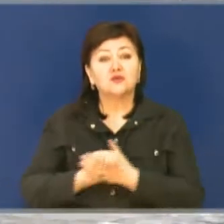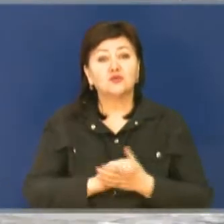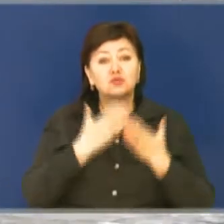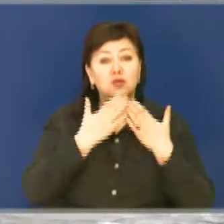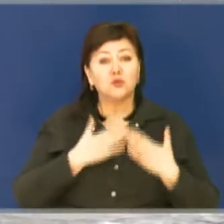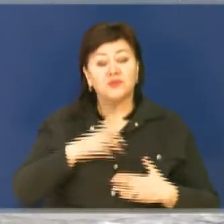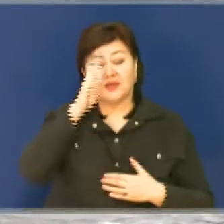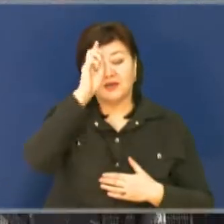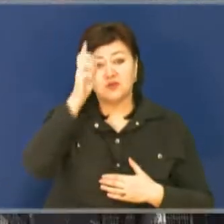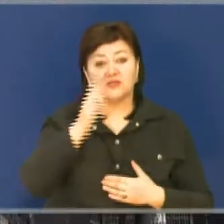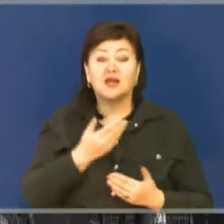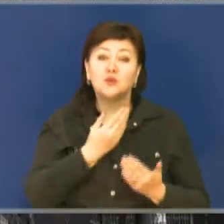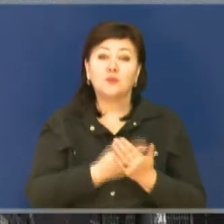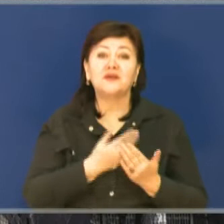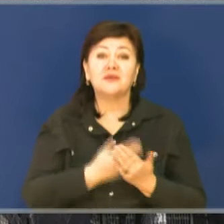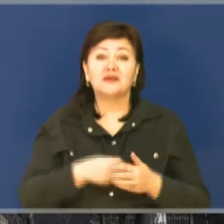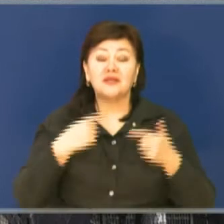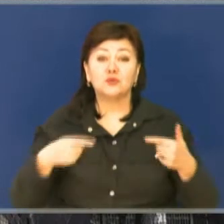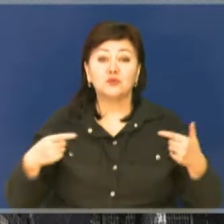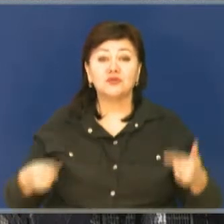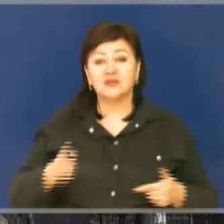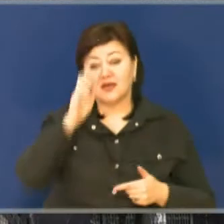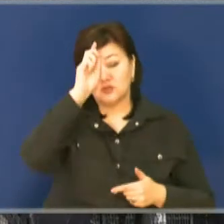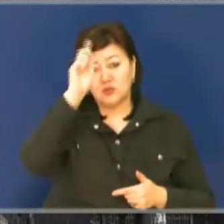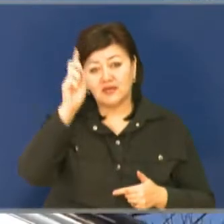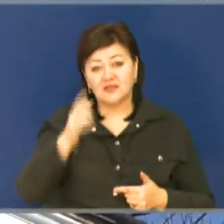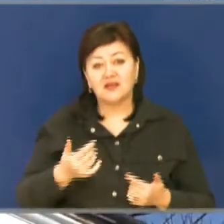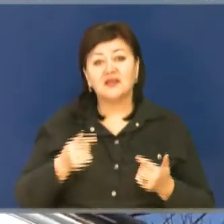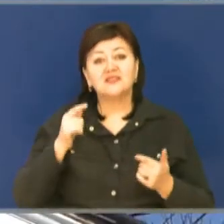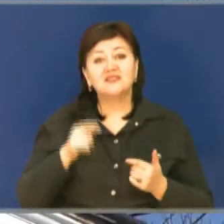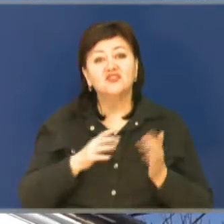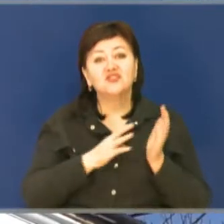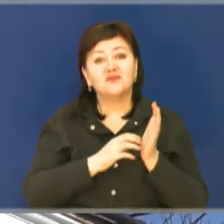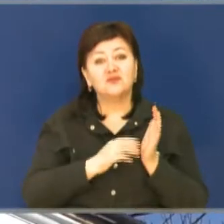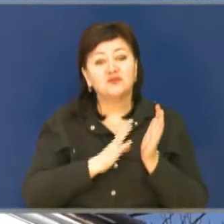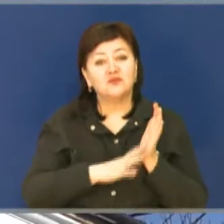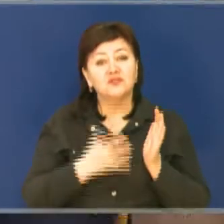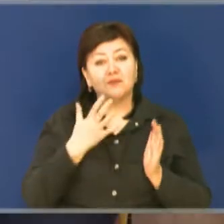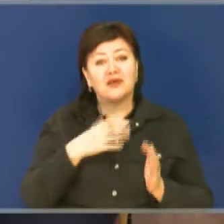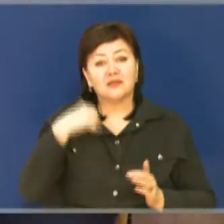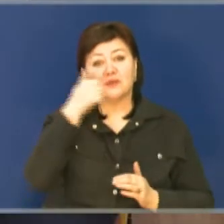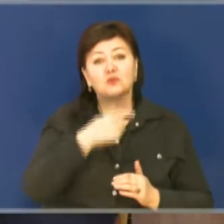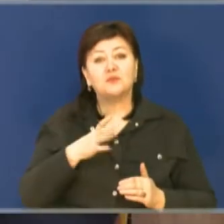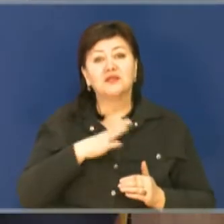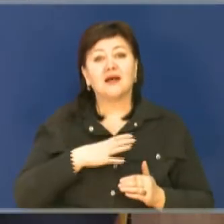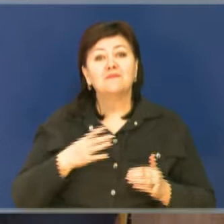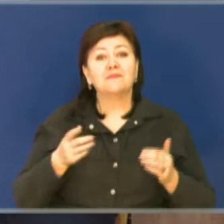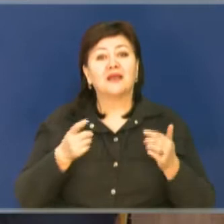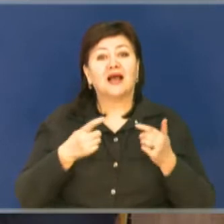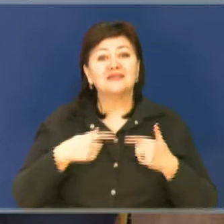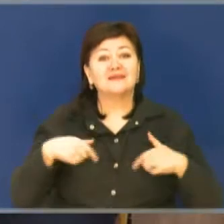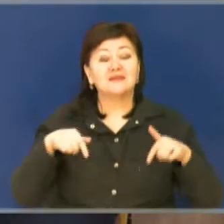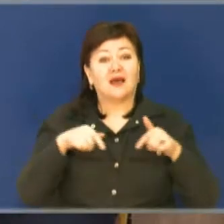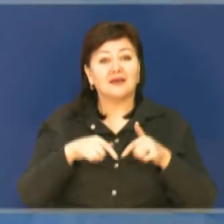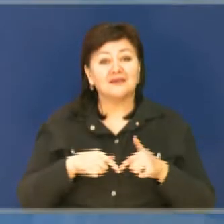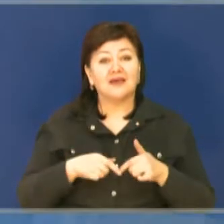государством, служащим примером для других стран. В 1995 году создана Ассамблея народа Казахстана, аналогов которому